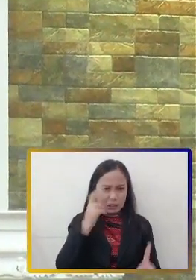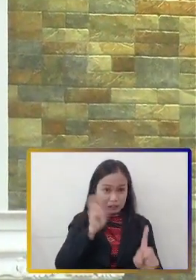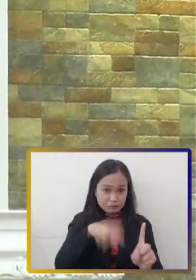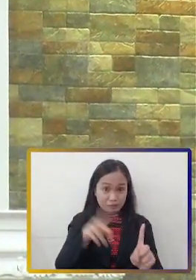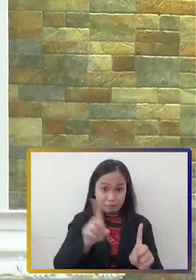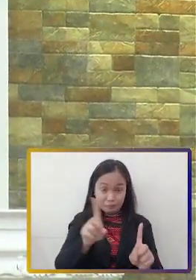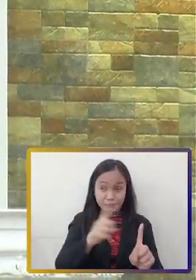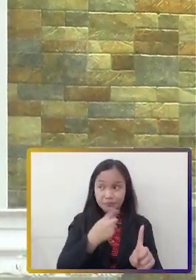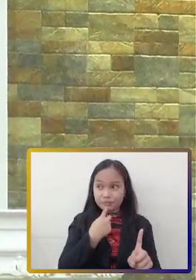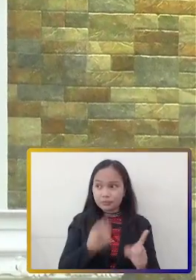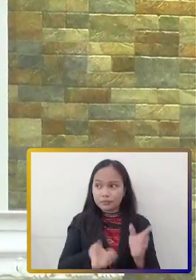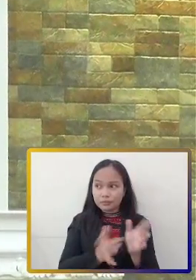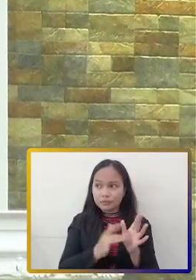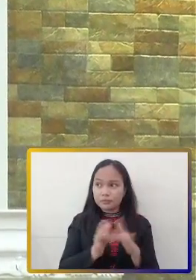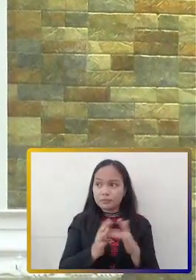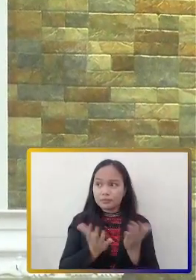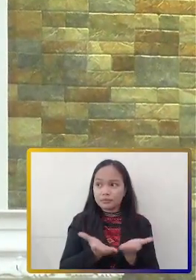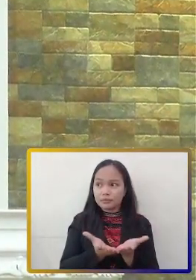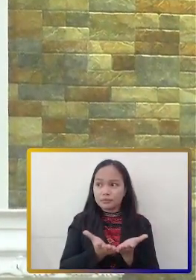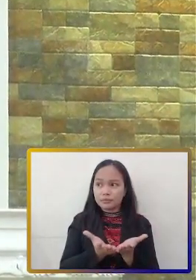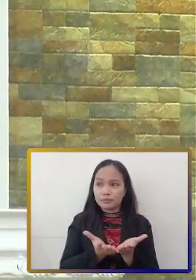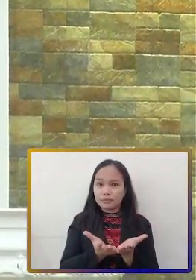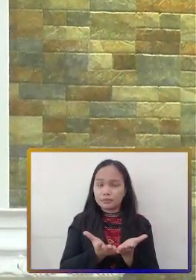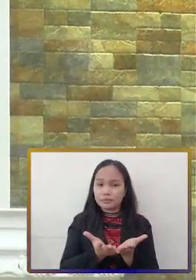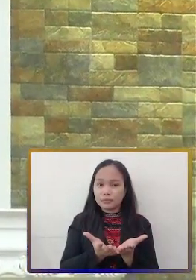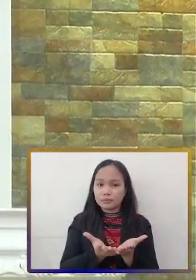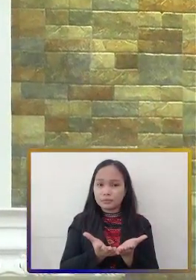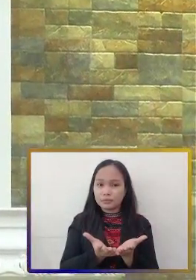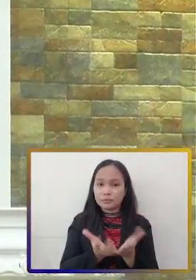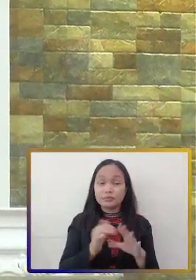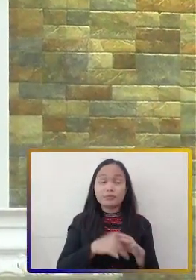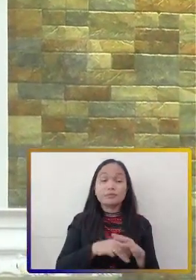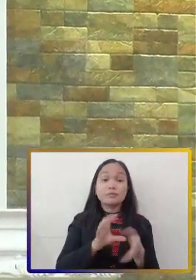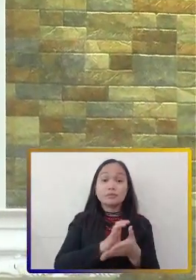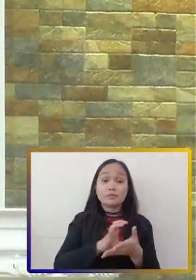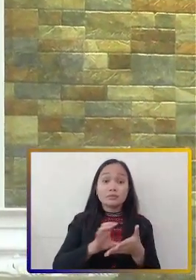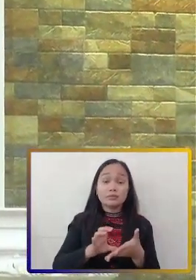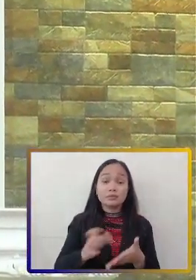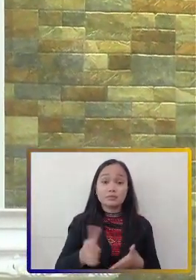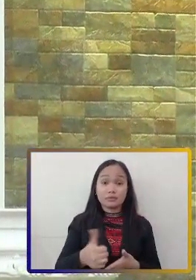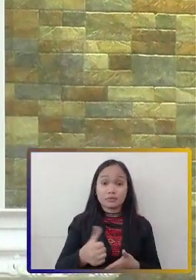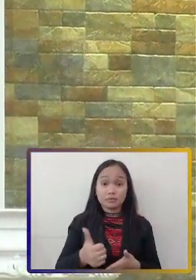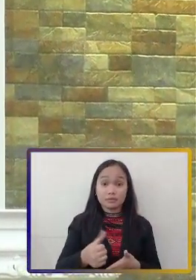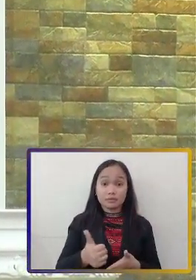what the Bible says here. All right, look in chapter 10 and verse